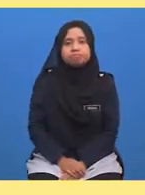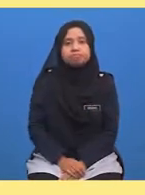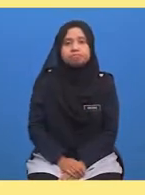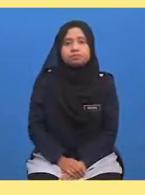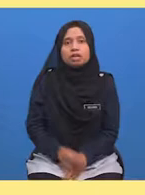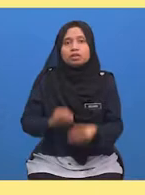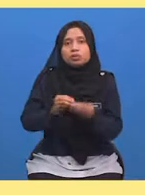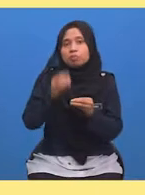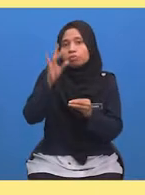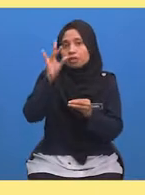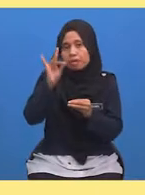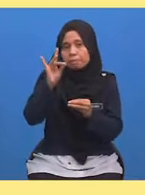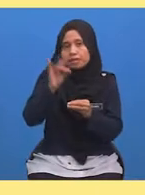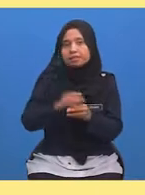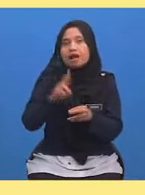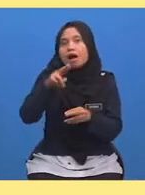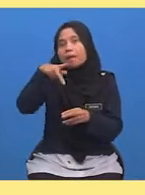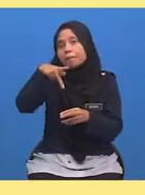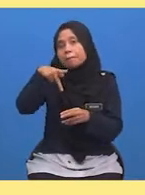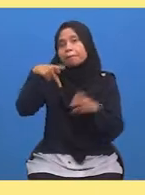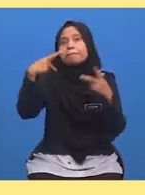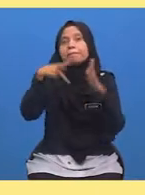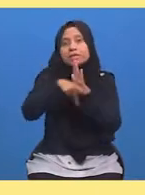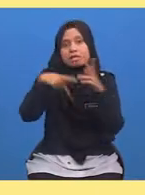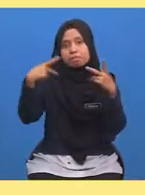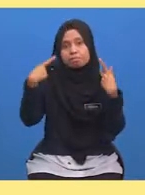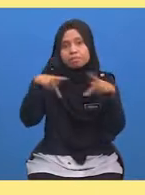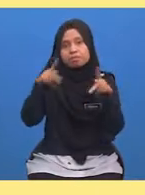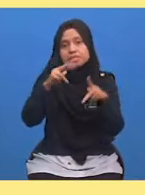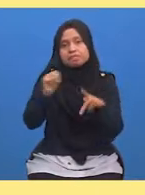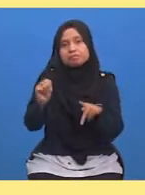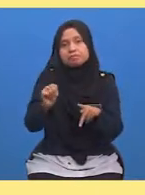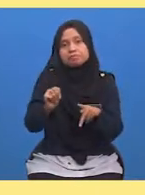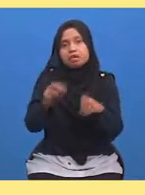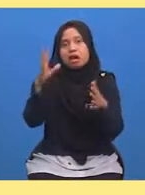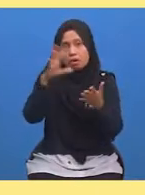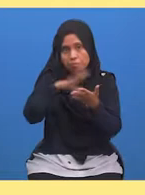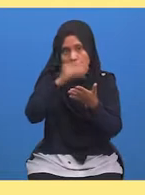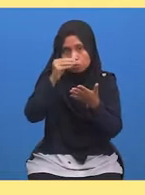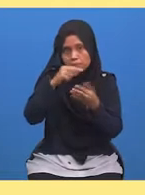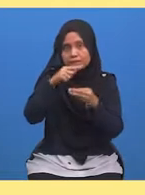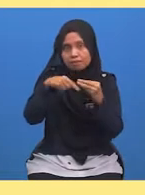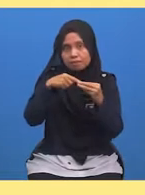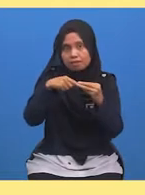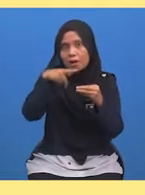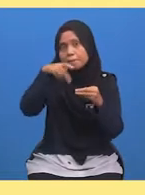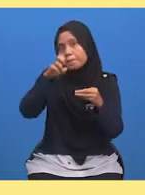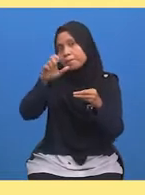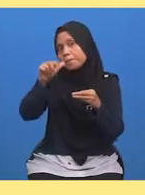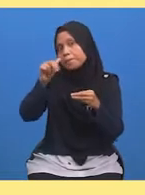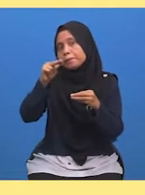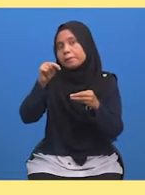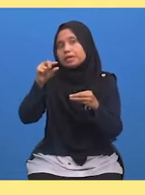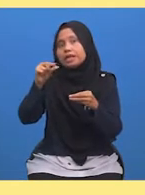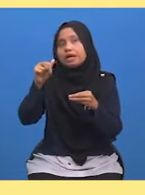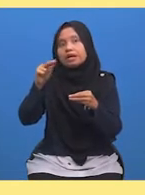Yang kelapan, rancangan pemasaran, maklumat tentang pelanggan, trend